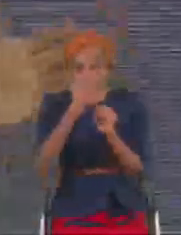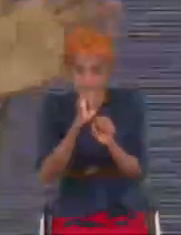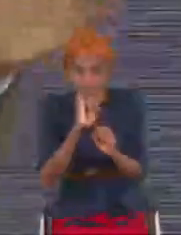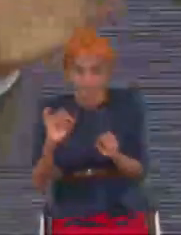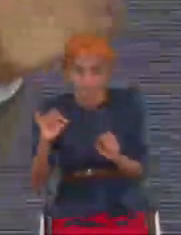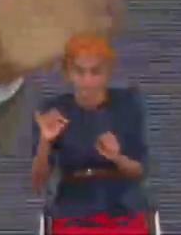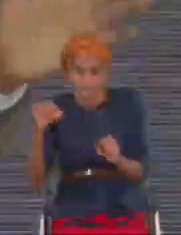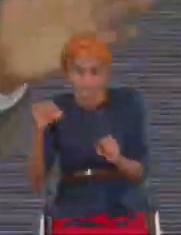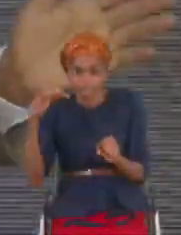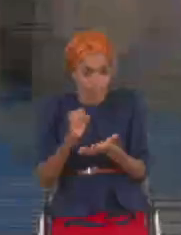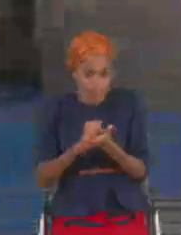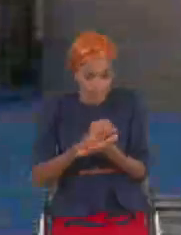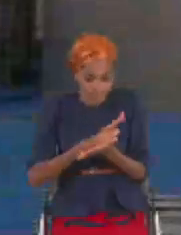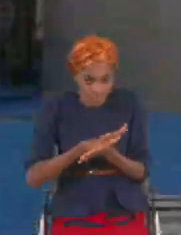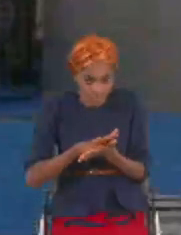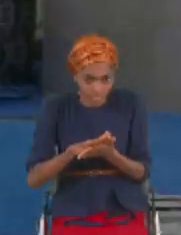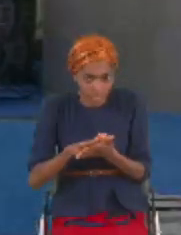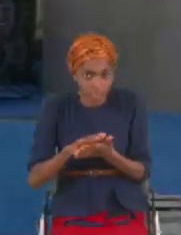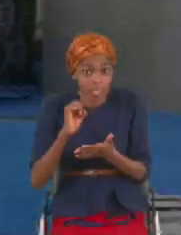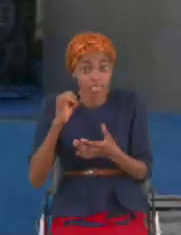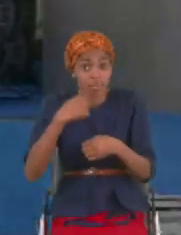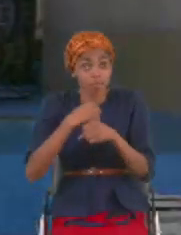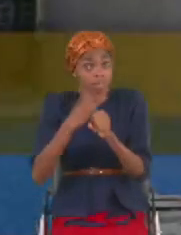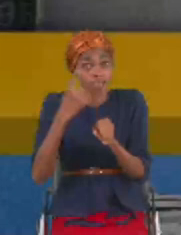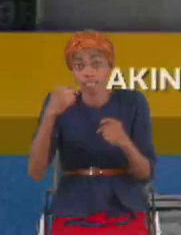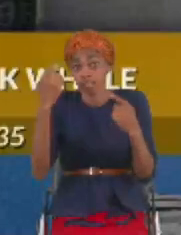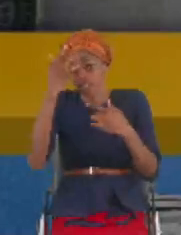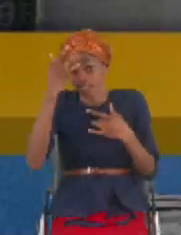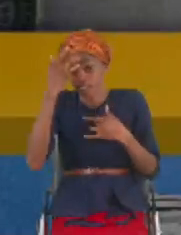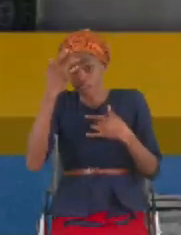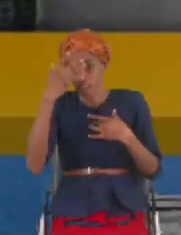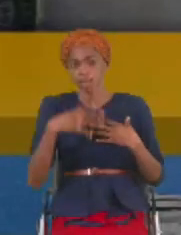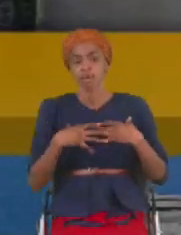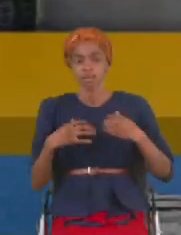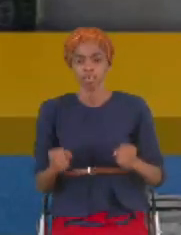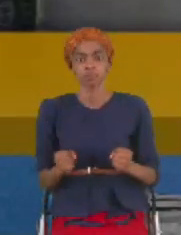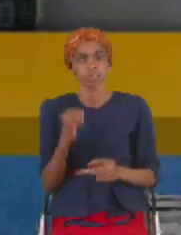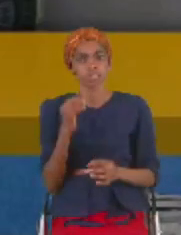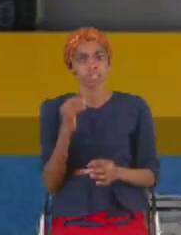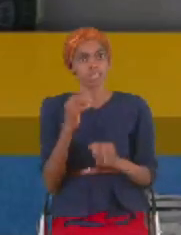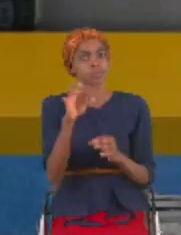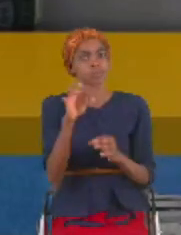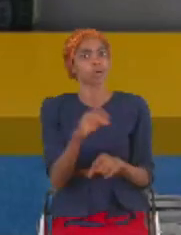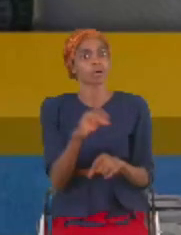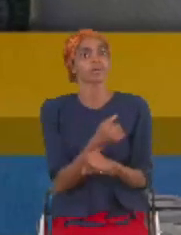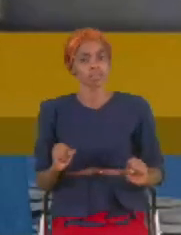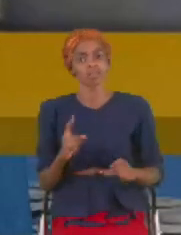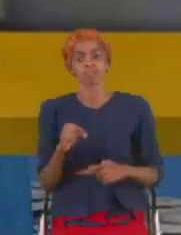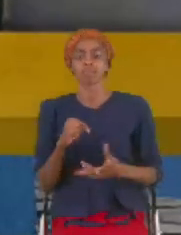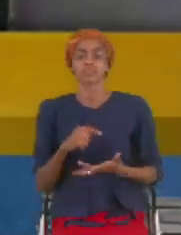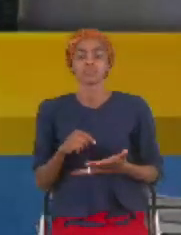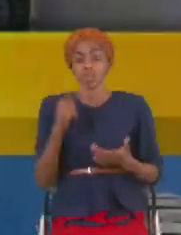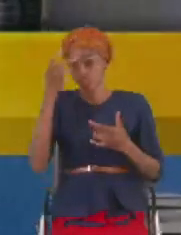et rend le malade bien portants si la malade